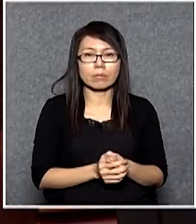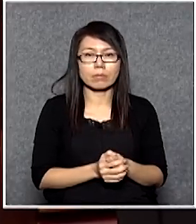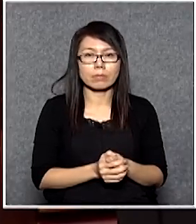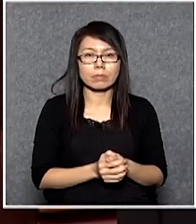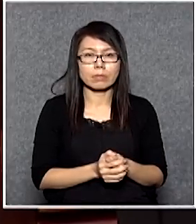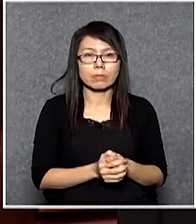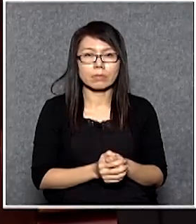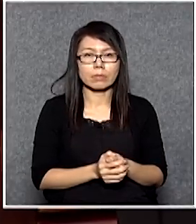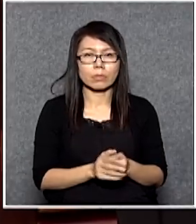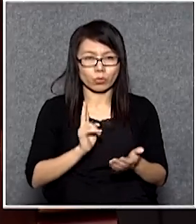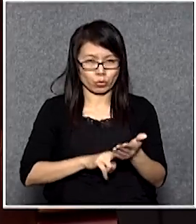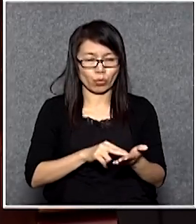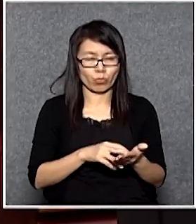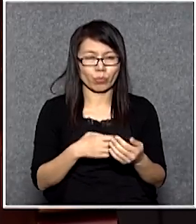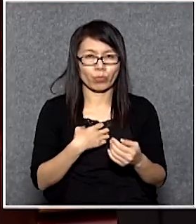我相信